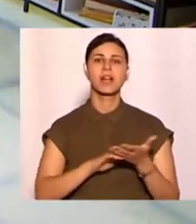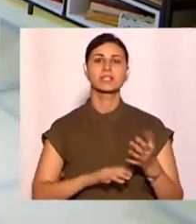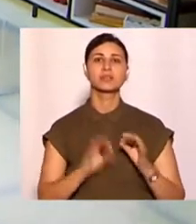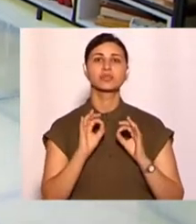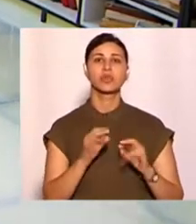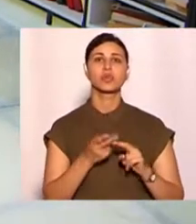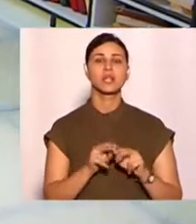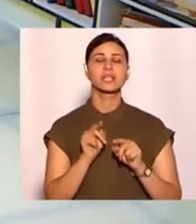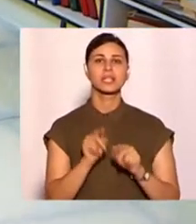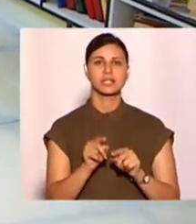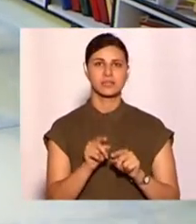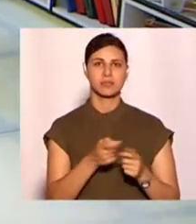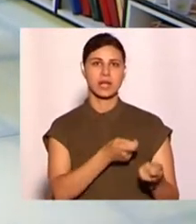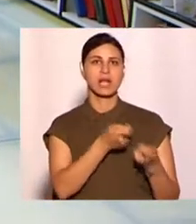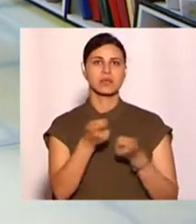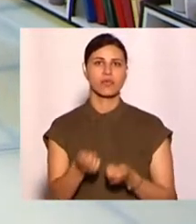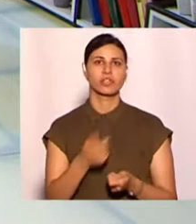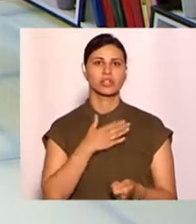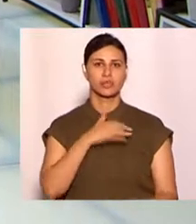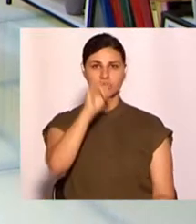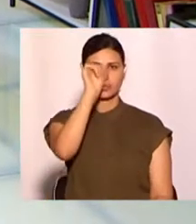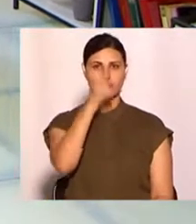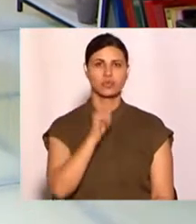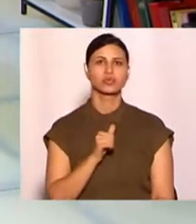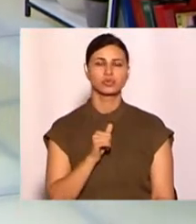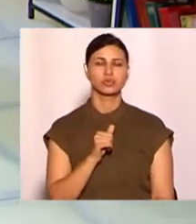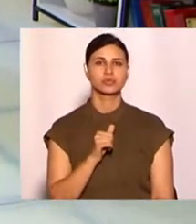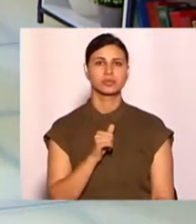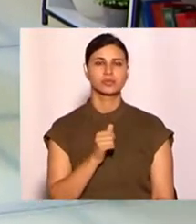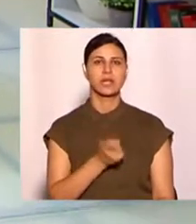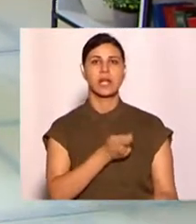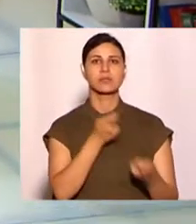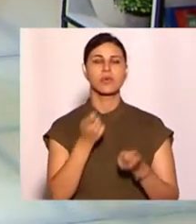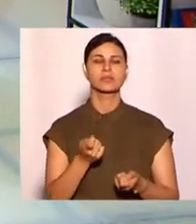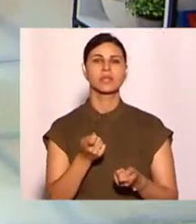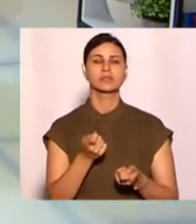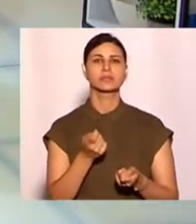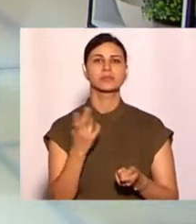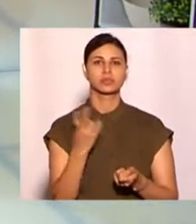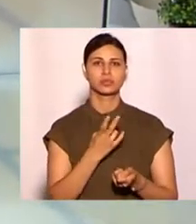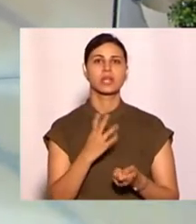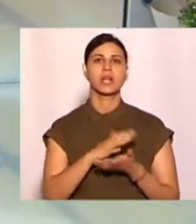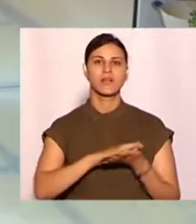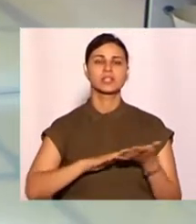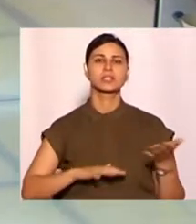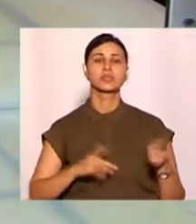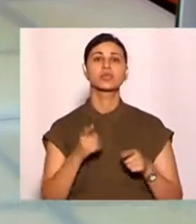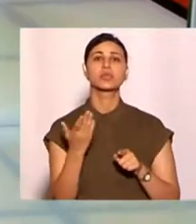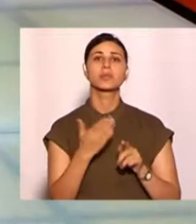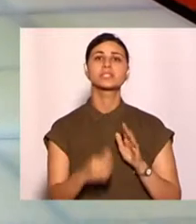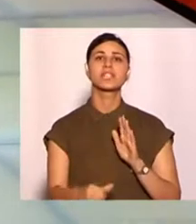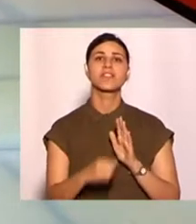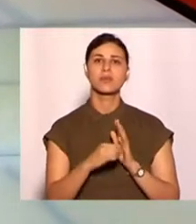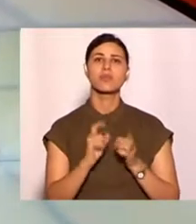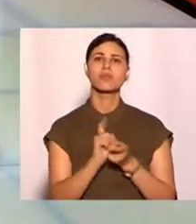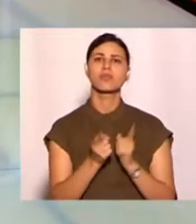იმ ჭრილში, მე გადმოვიტან ჩემს მულაშს, ვაგრძელებთ სწორედ იმ ჭრილში, რომელიც გვეხმარება